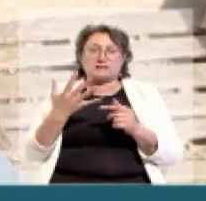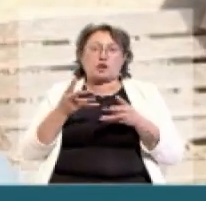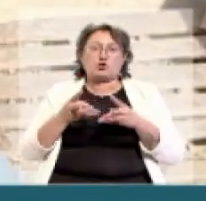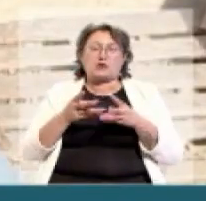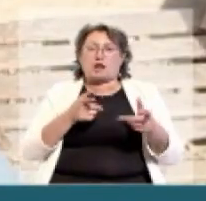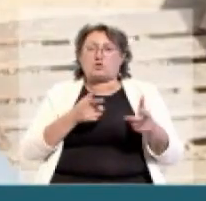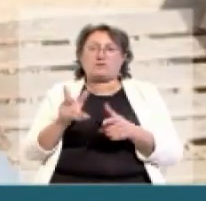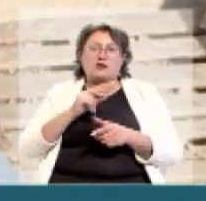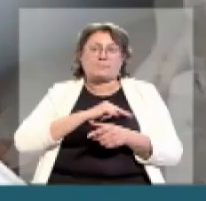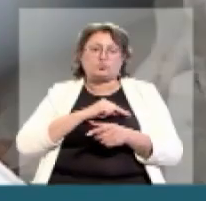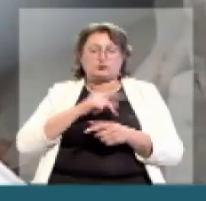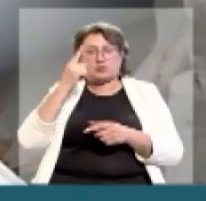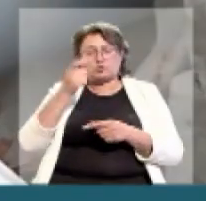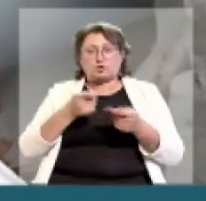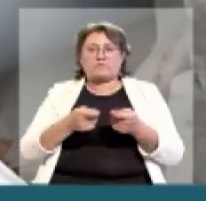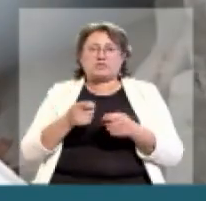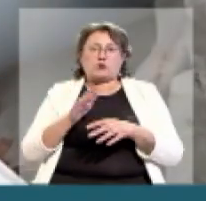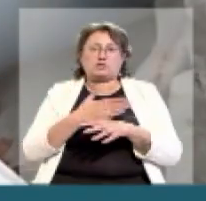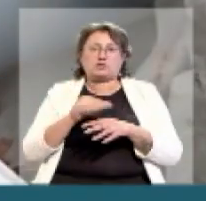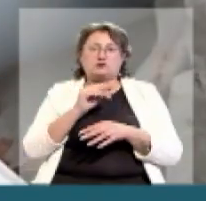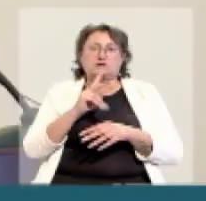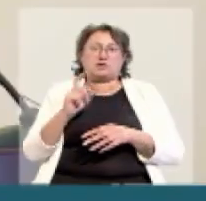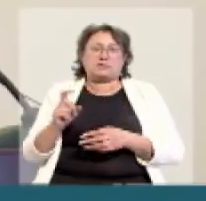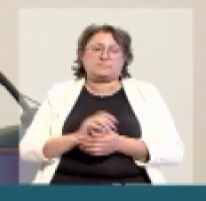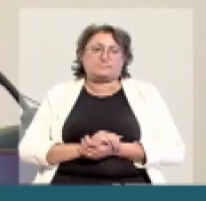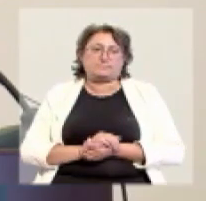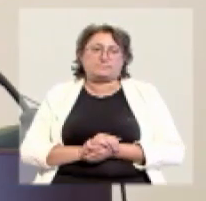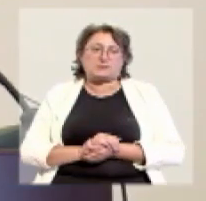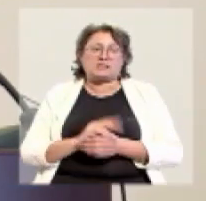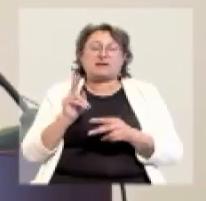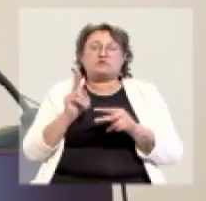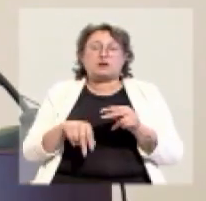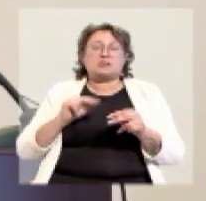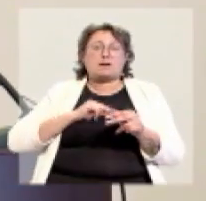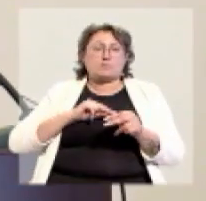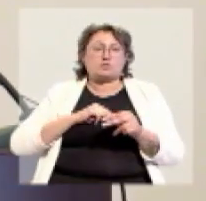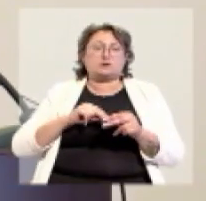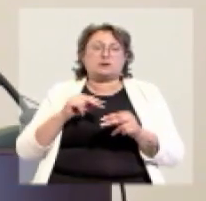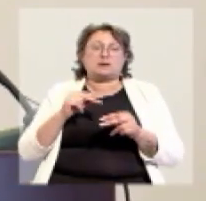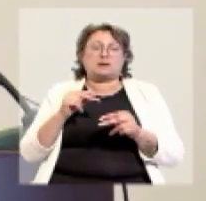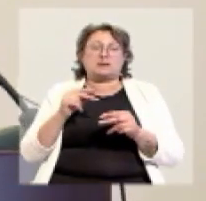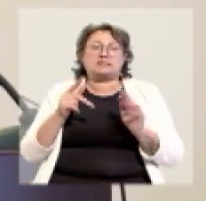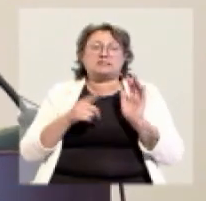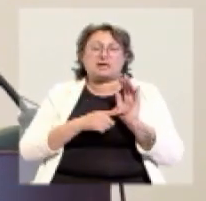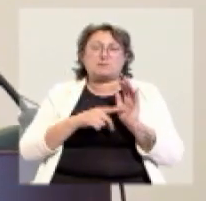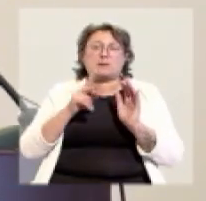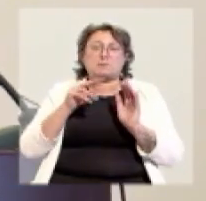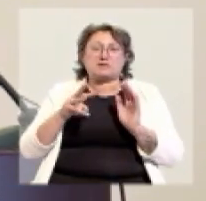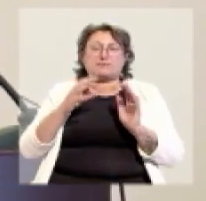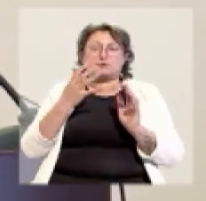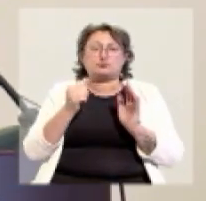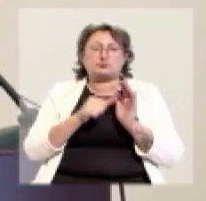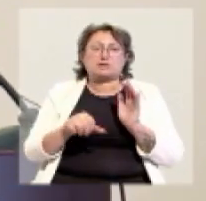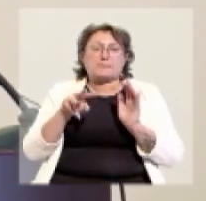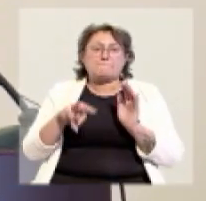котельных готовы к работе, сообщил руководитель отдела ЖКХ. Завершаются работы по теплоизоляции 7 километров